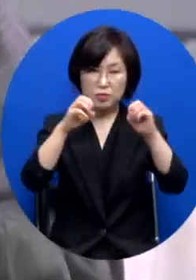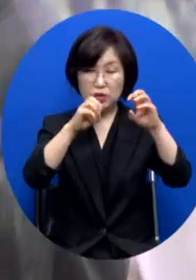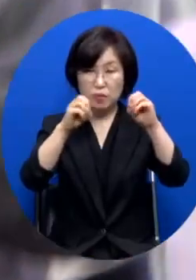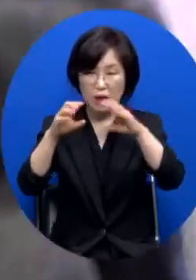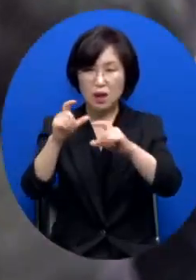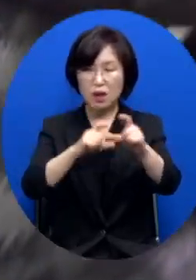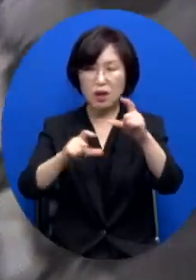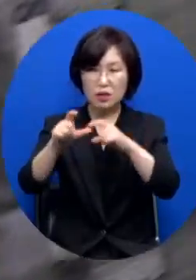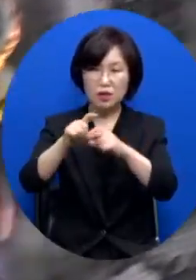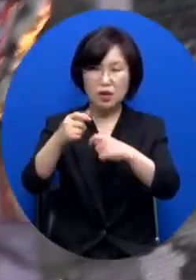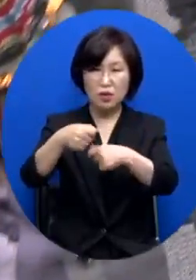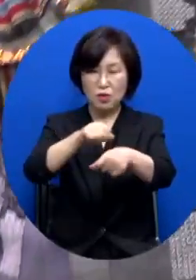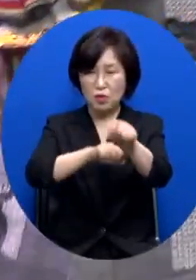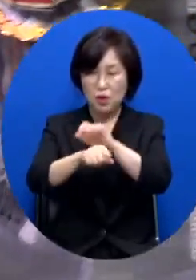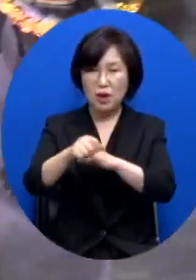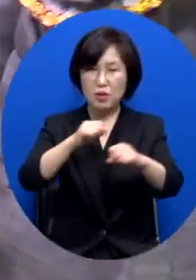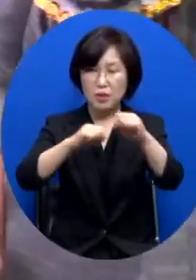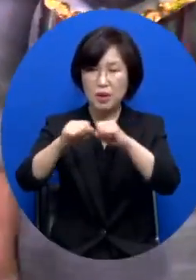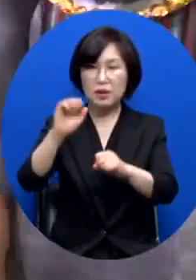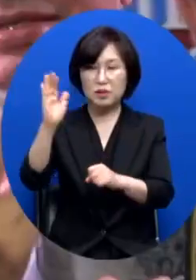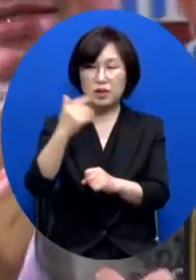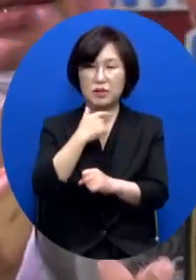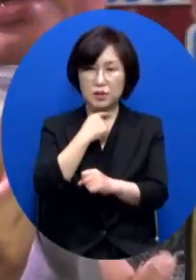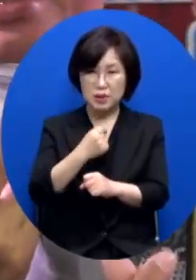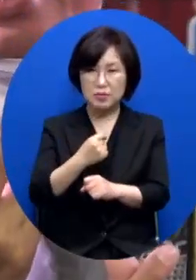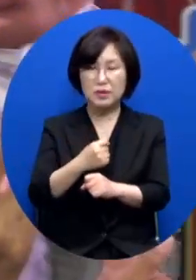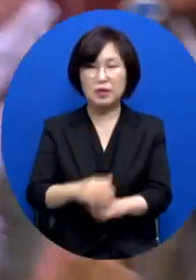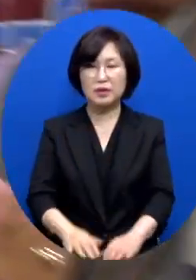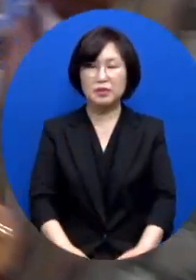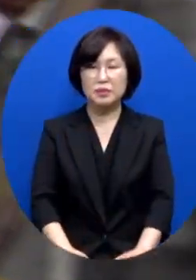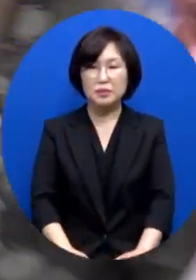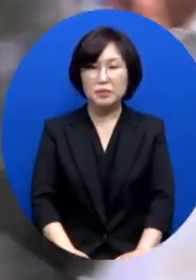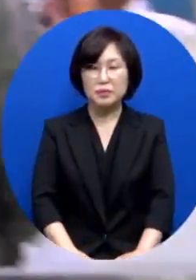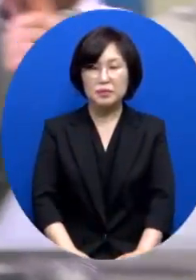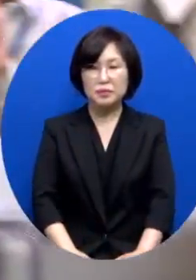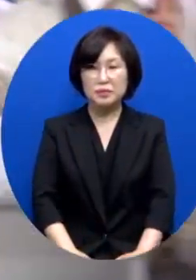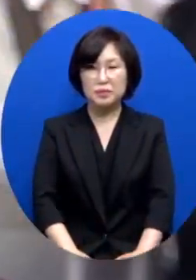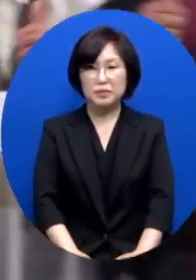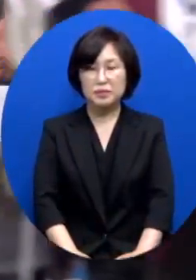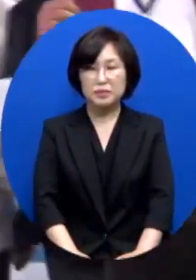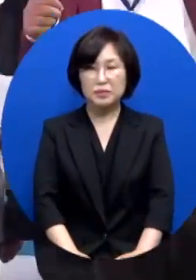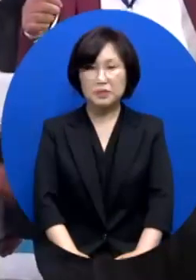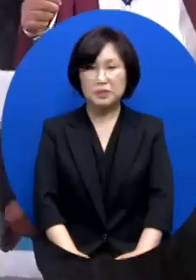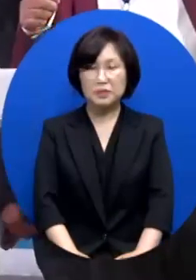더욱 활발히 일어나길 기대합니다. 필리핀 타이타이에서 CTS 뉴스 윤여일입니다.